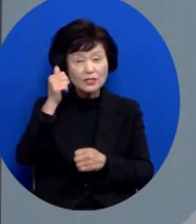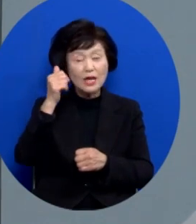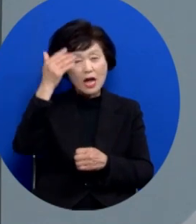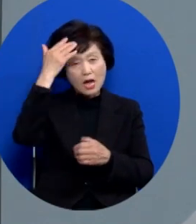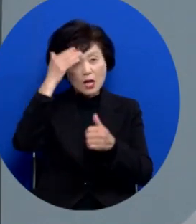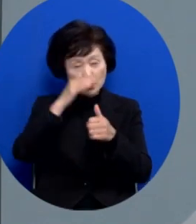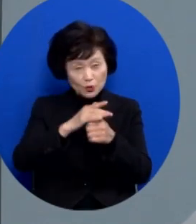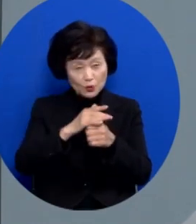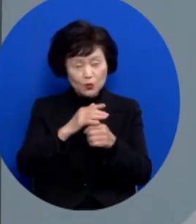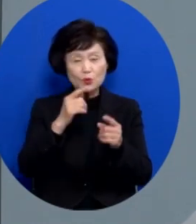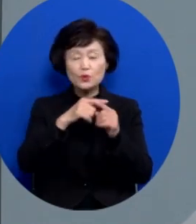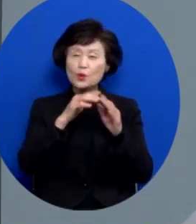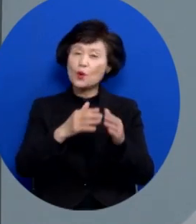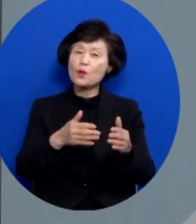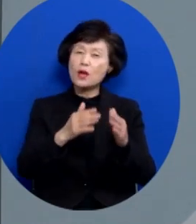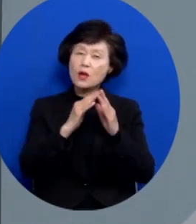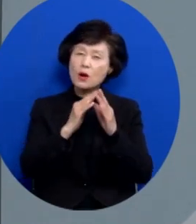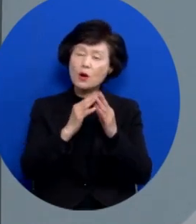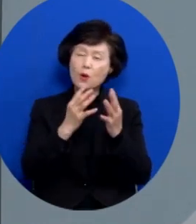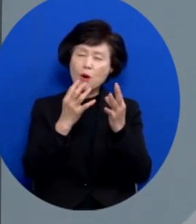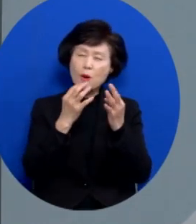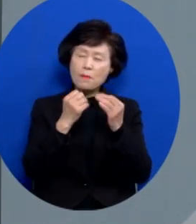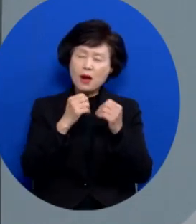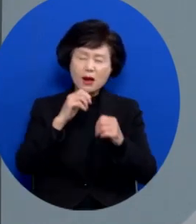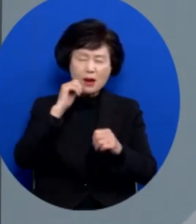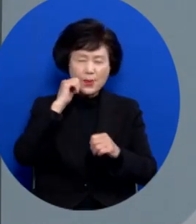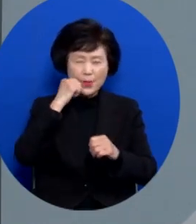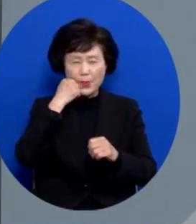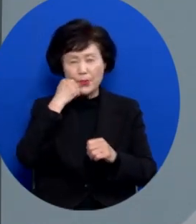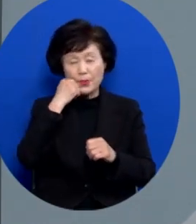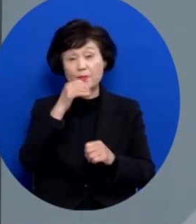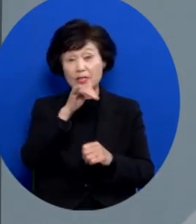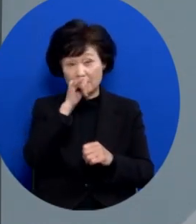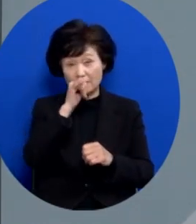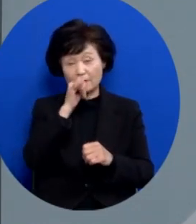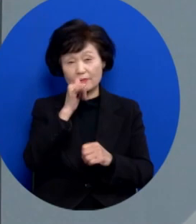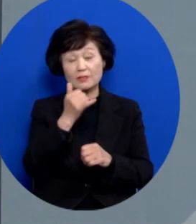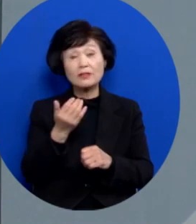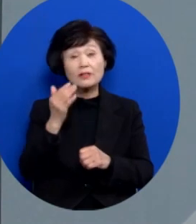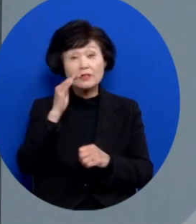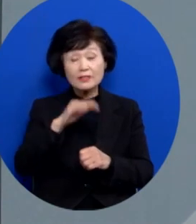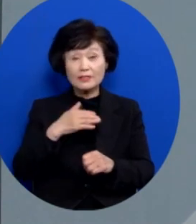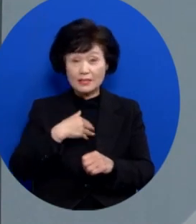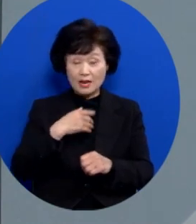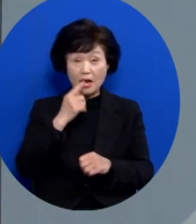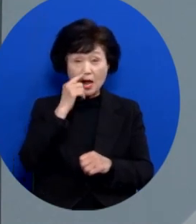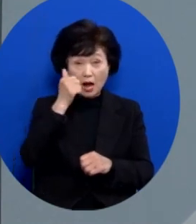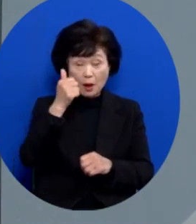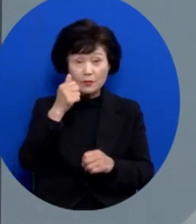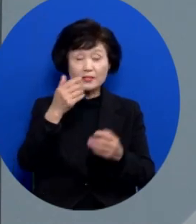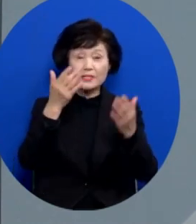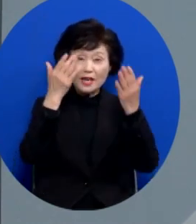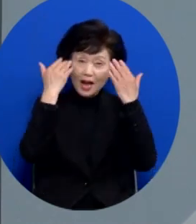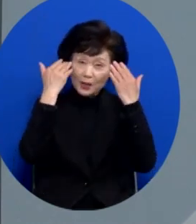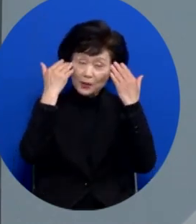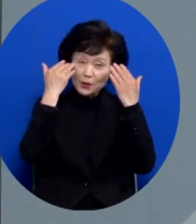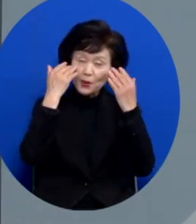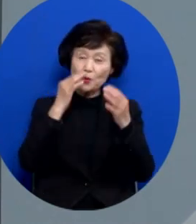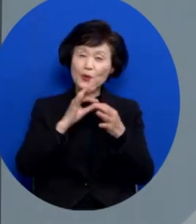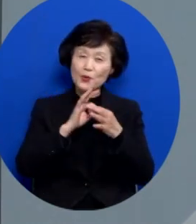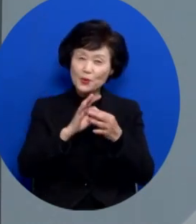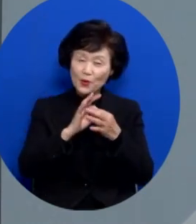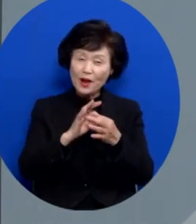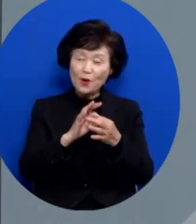가족들은 많은 충돌이 있었습니다 왜 힘들고 하니까 그런데 내가 아버지 학교를 경험하고 아버지의 학교를